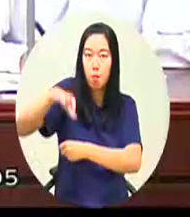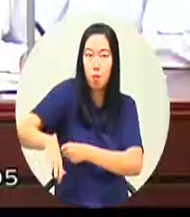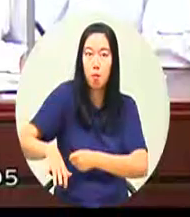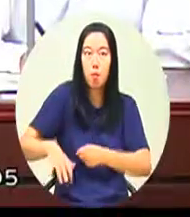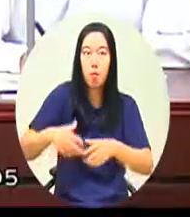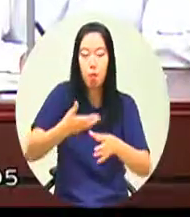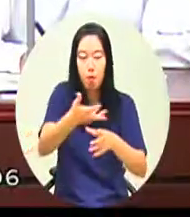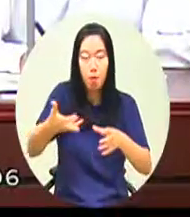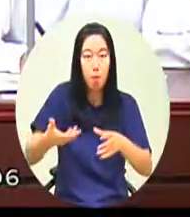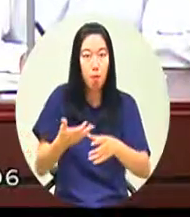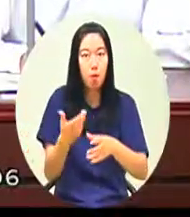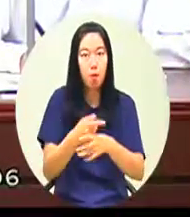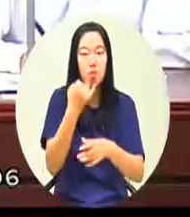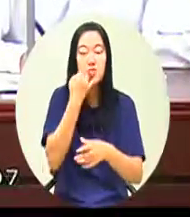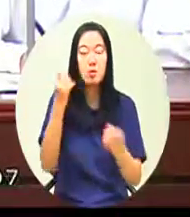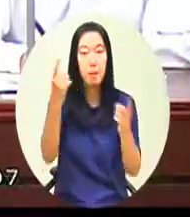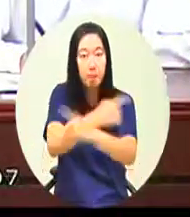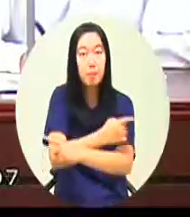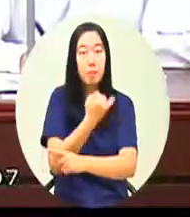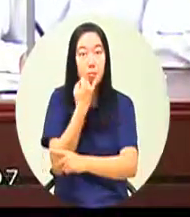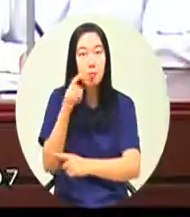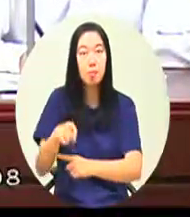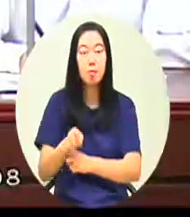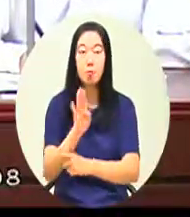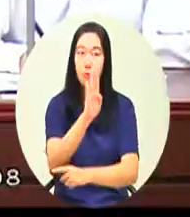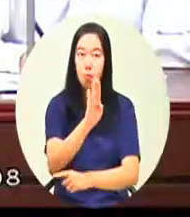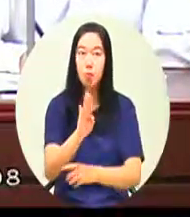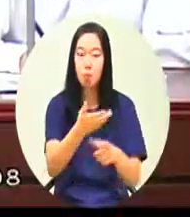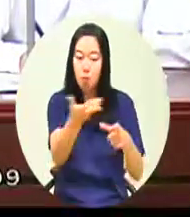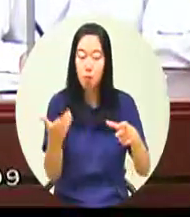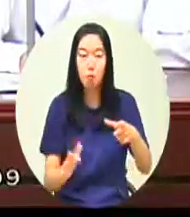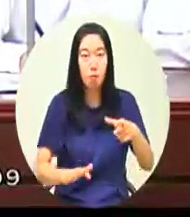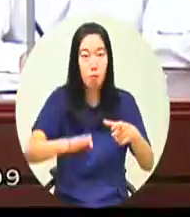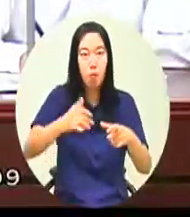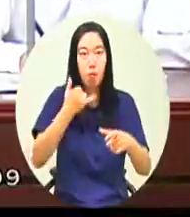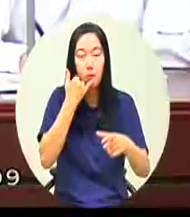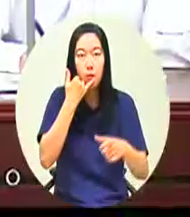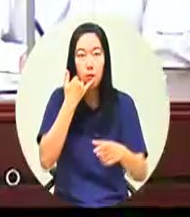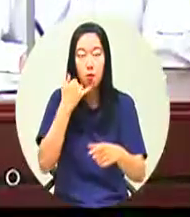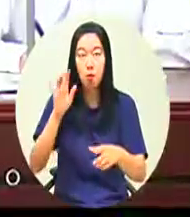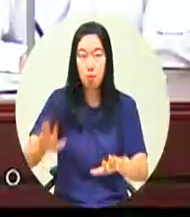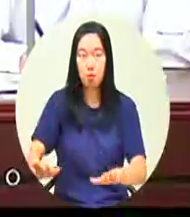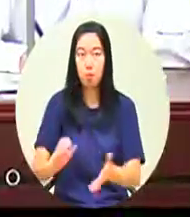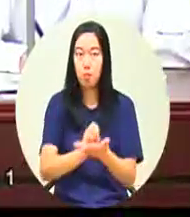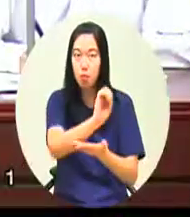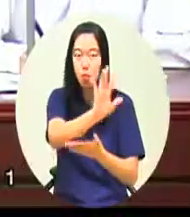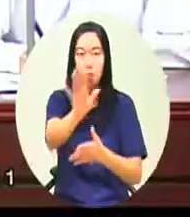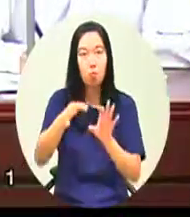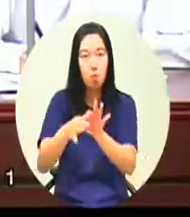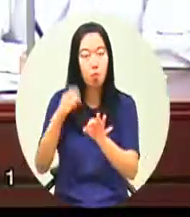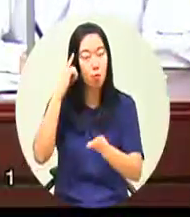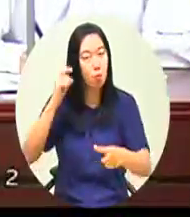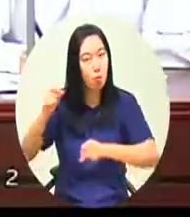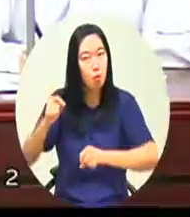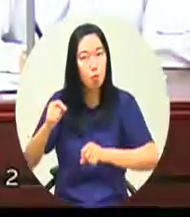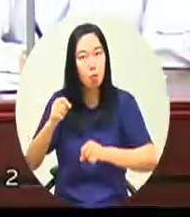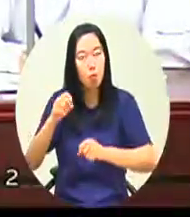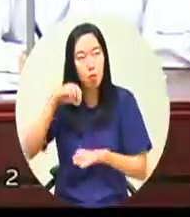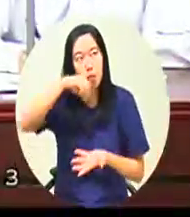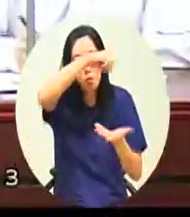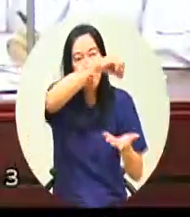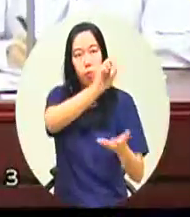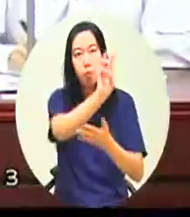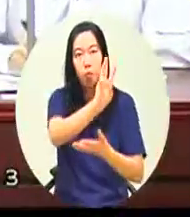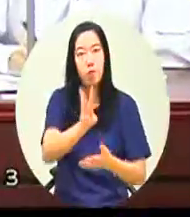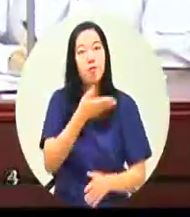这个西自洪池。那低自洪池的部分吼，目前吼，阮有报 一寡相关的计划去予水利署。那未